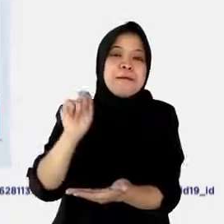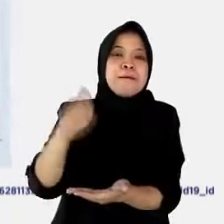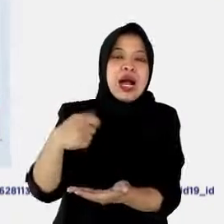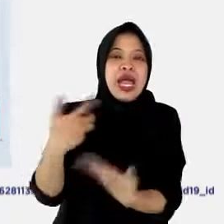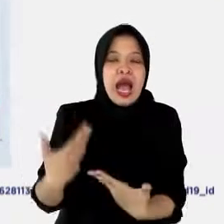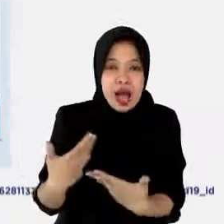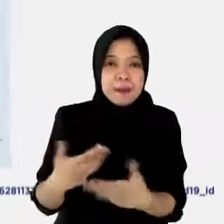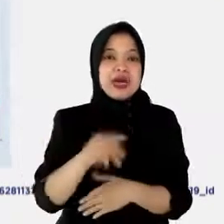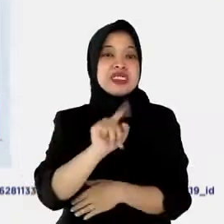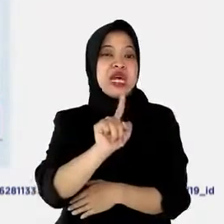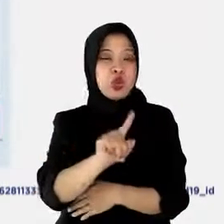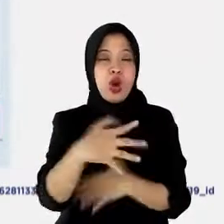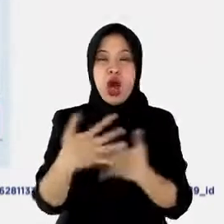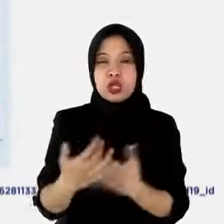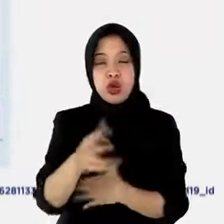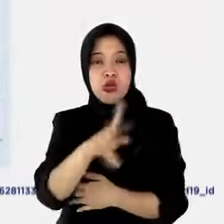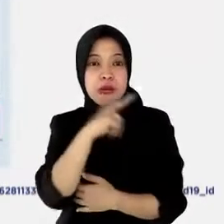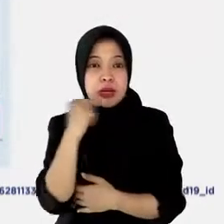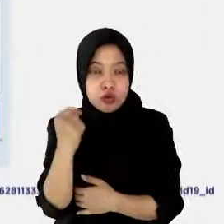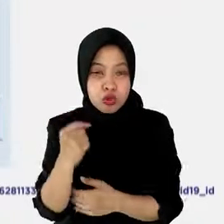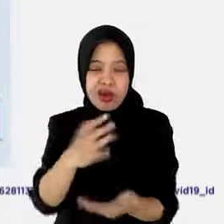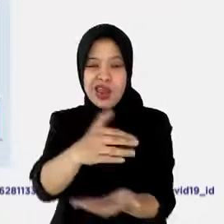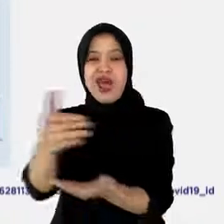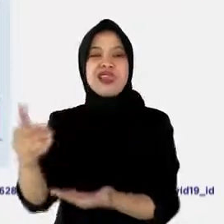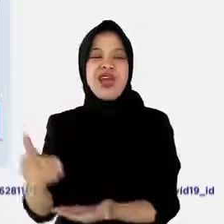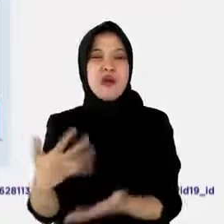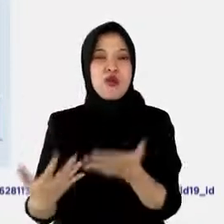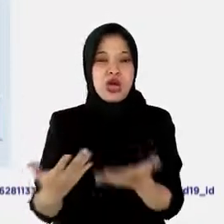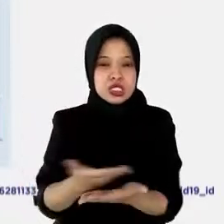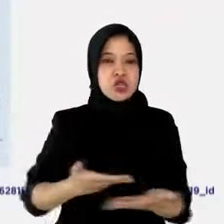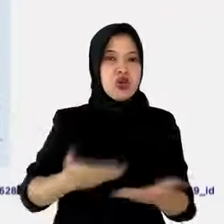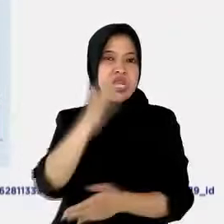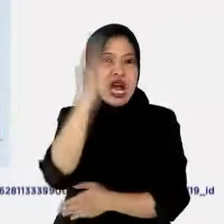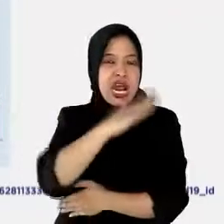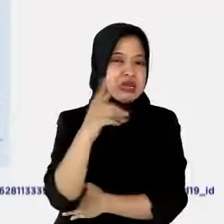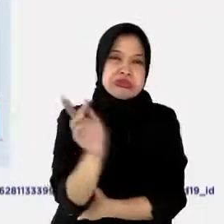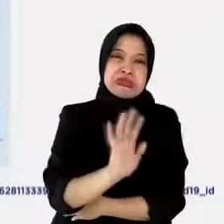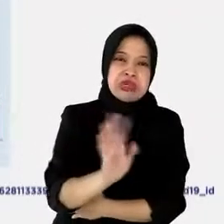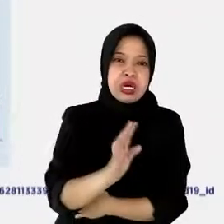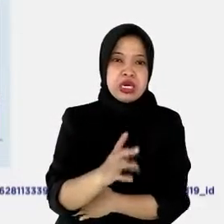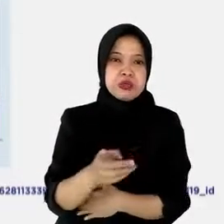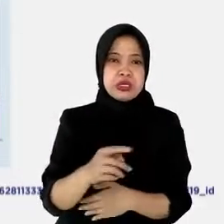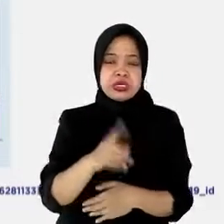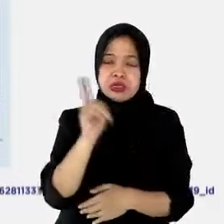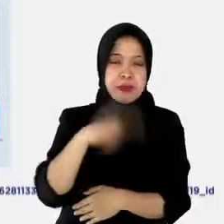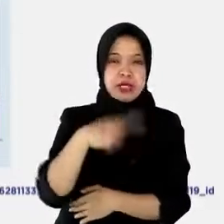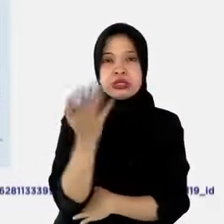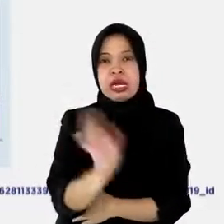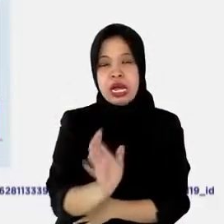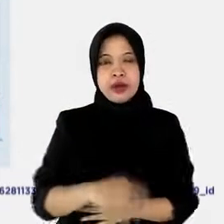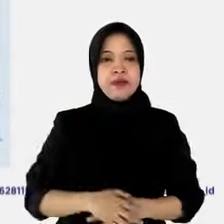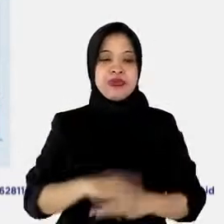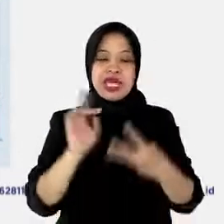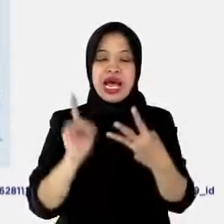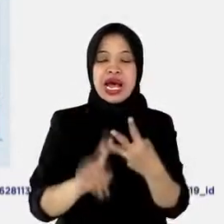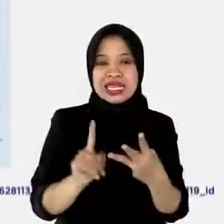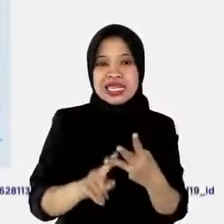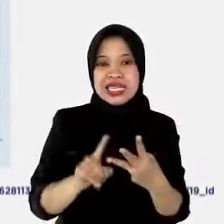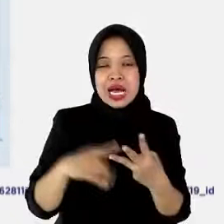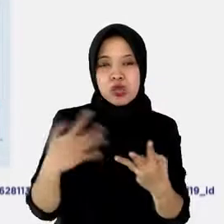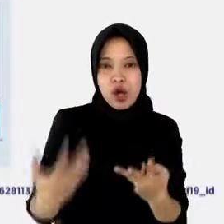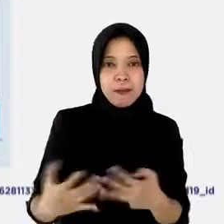pada satu atau dua minggu daripada hanya mengambil kondisi harian yang amat dinamis ketiga